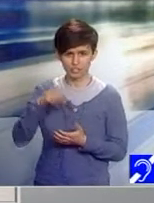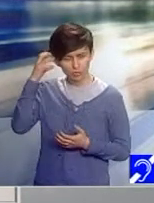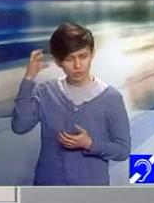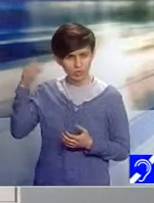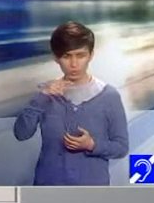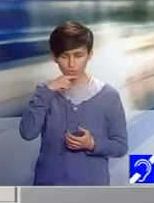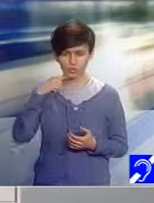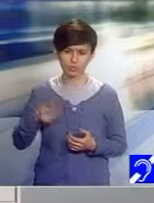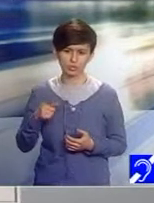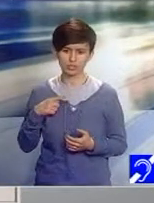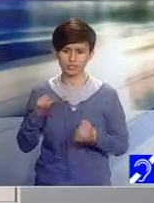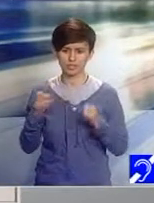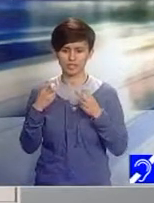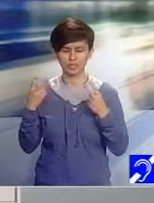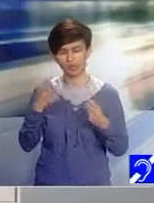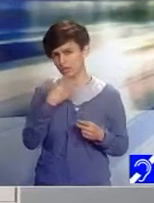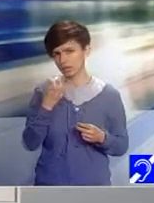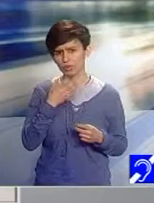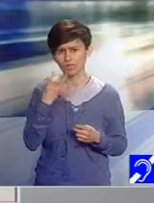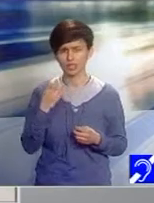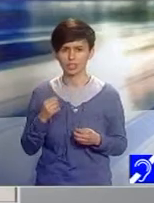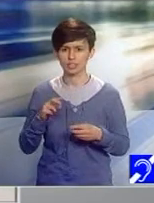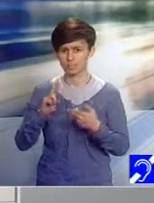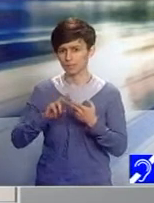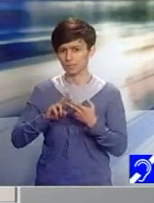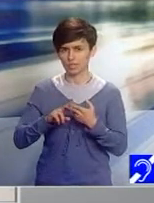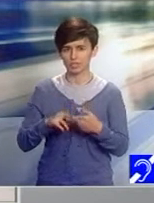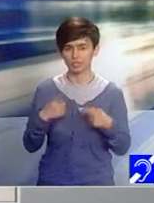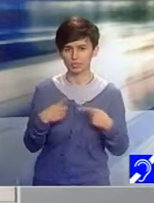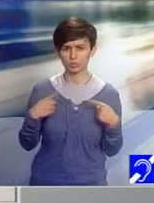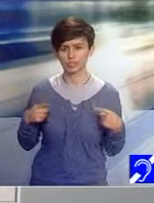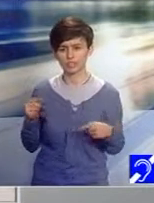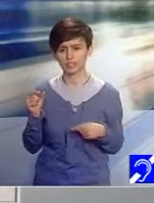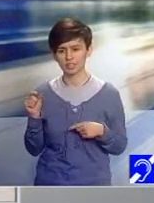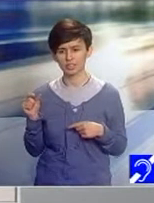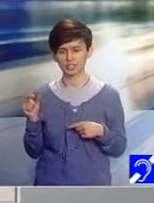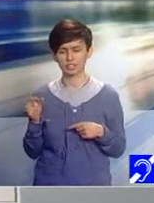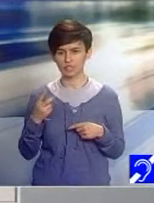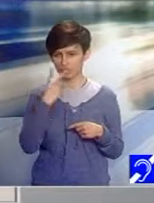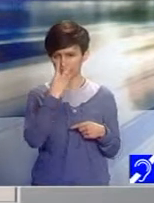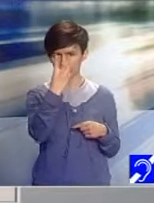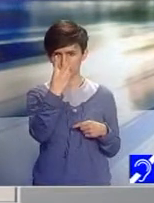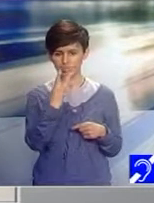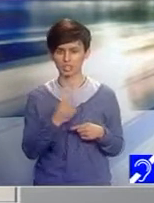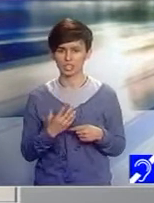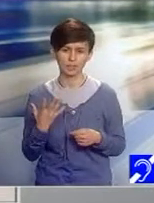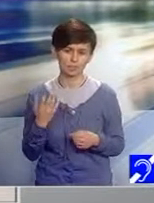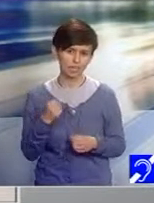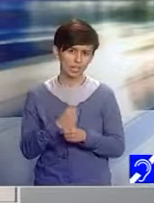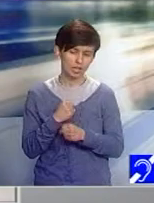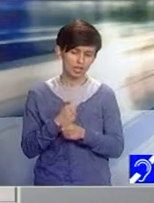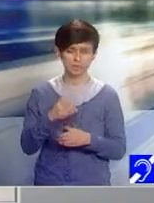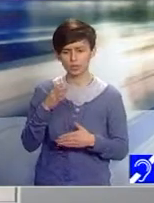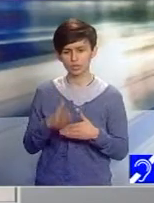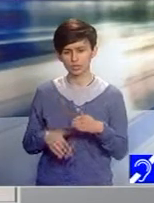evenimente, simpozioane științifice sau întâlniri cu diverse tematici, vizionări. Ce ați mai făcut în